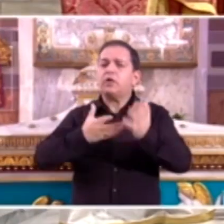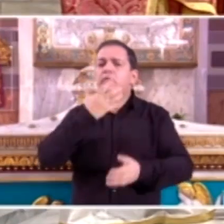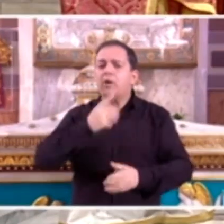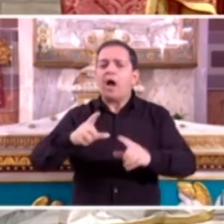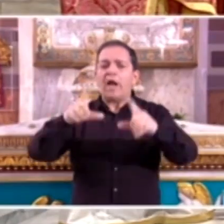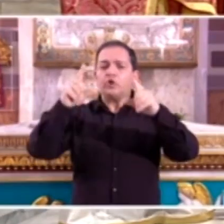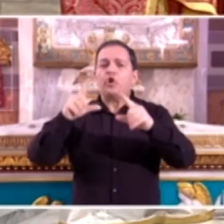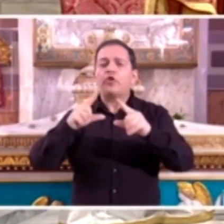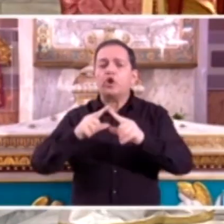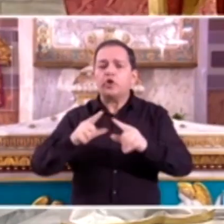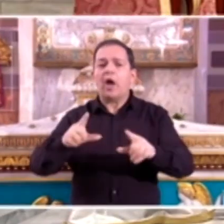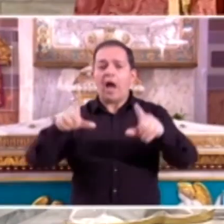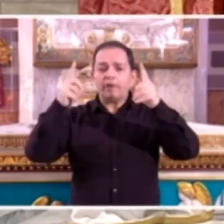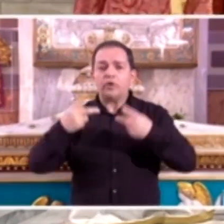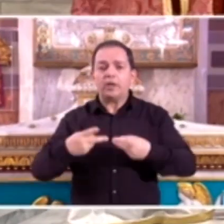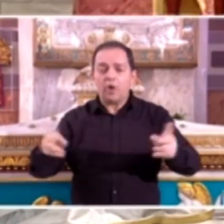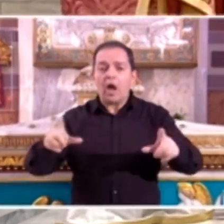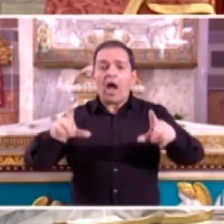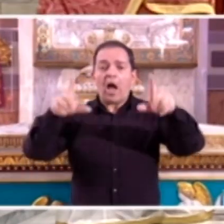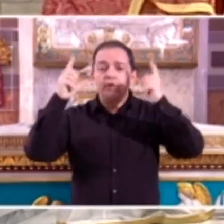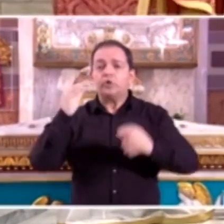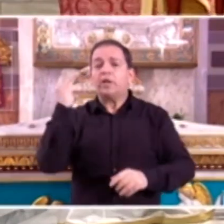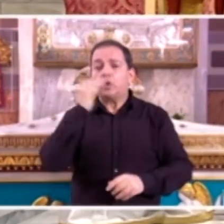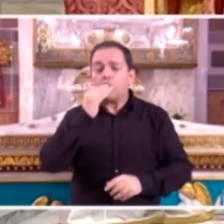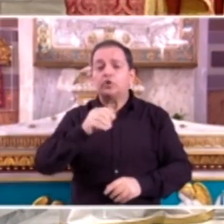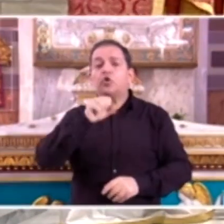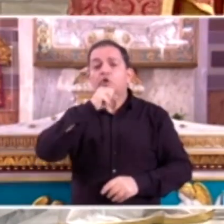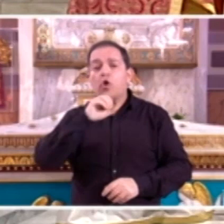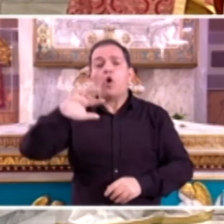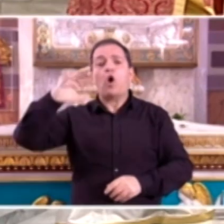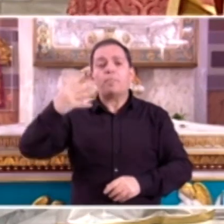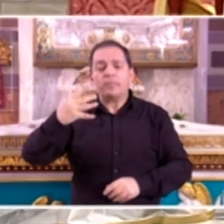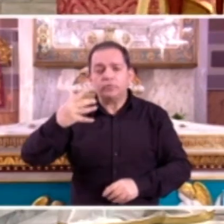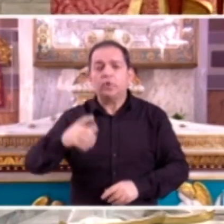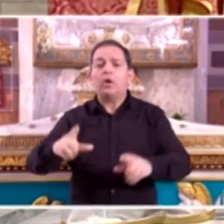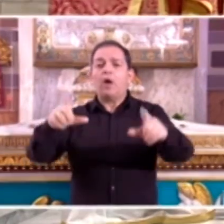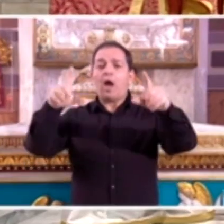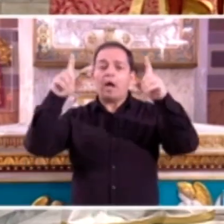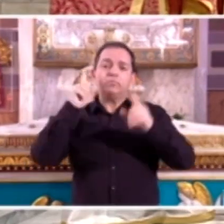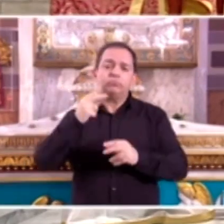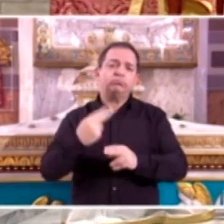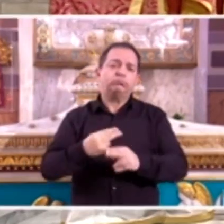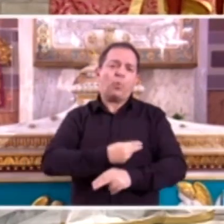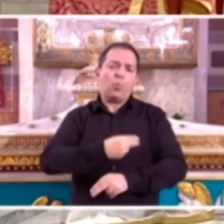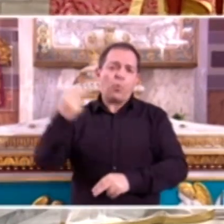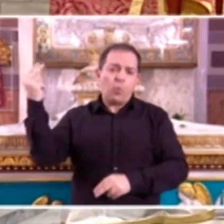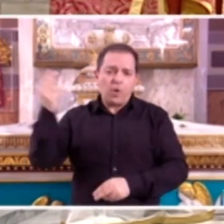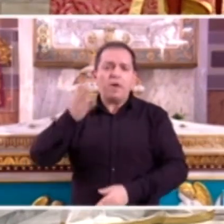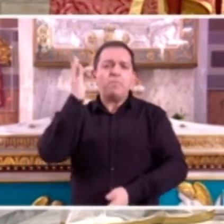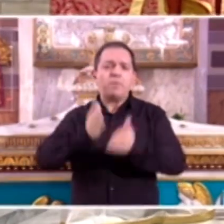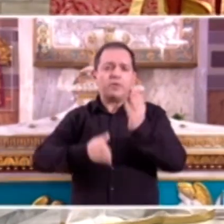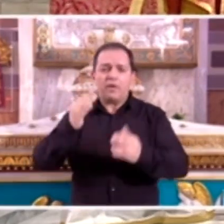Αρεοπαγίου Ελευθερίου και Γρηγορίου Κωνσταντινούπολεως του Πέδρου, της Αγίας Ενδόξου ως ο